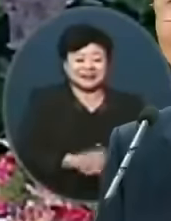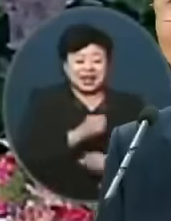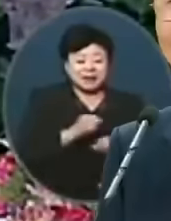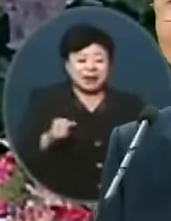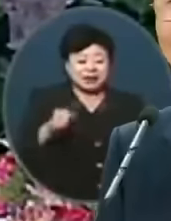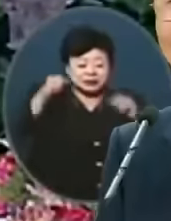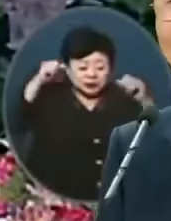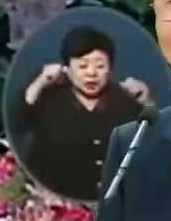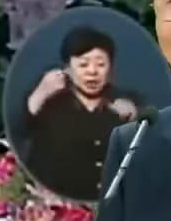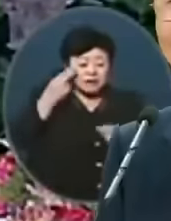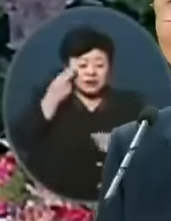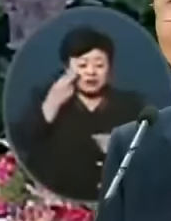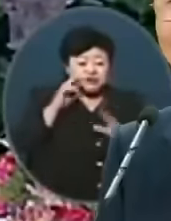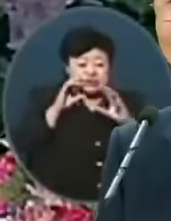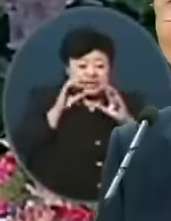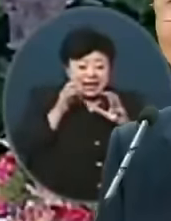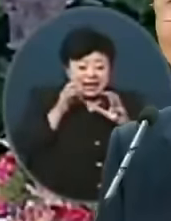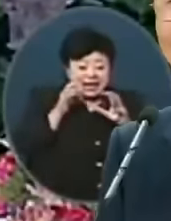운동가로서 미국에서